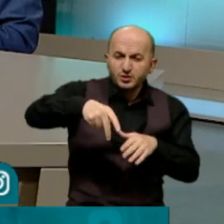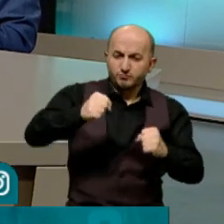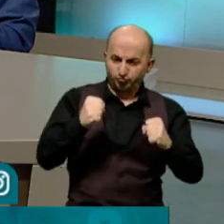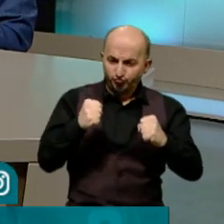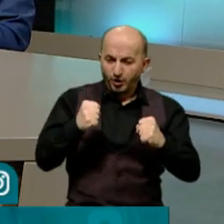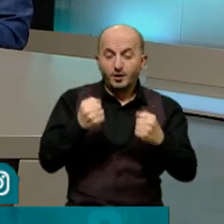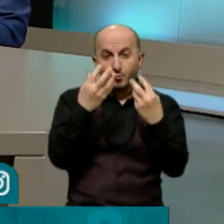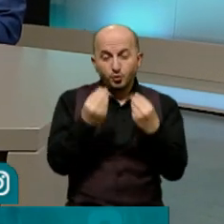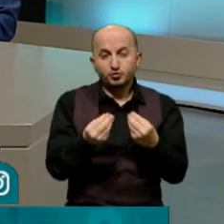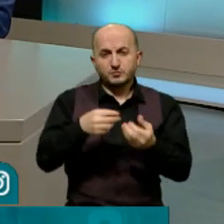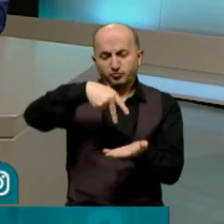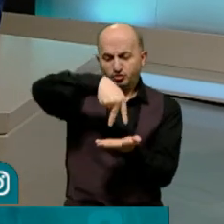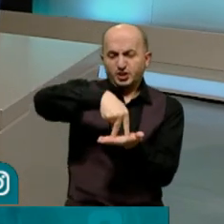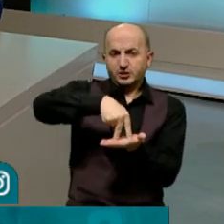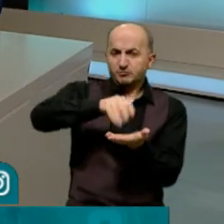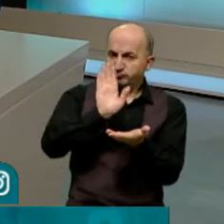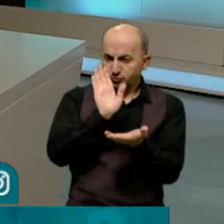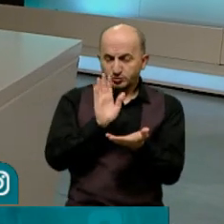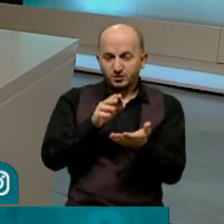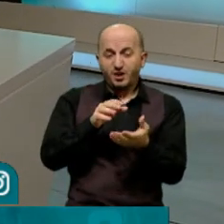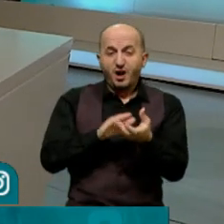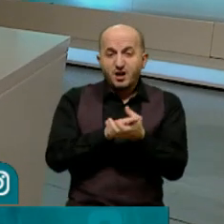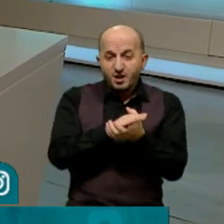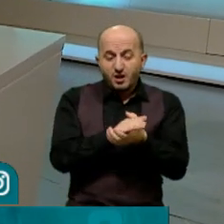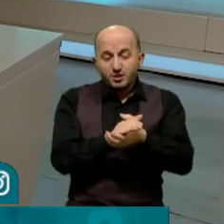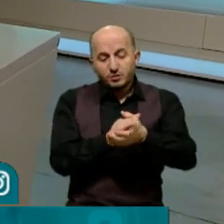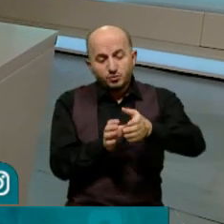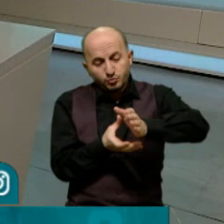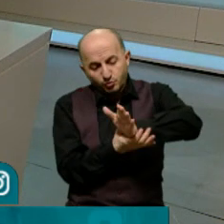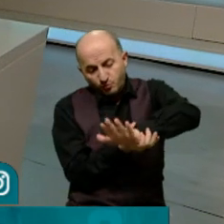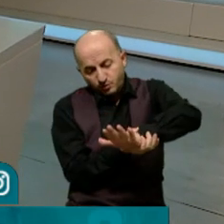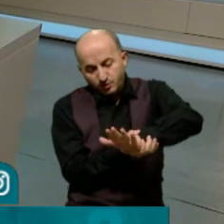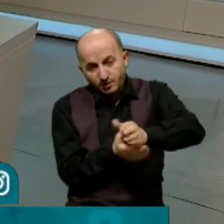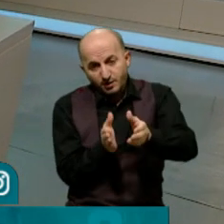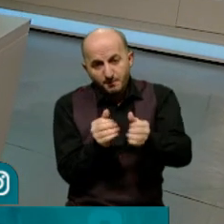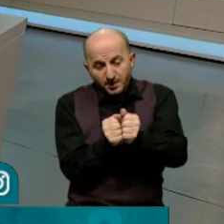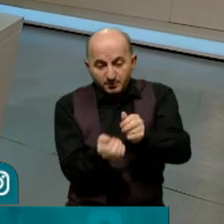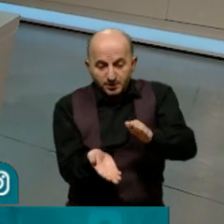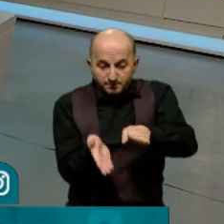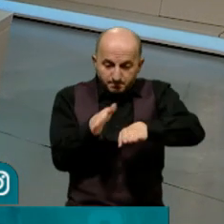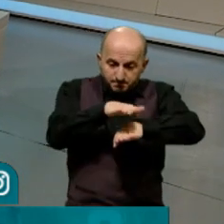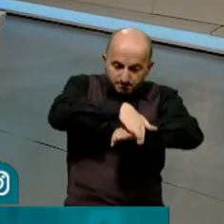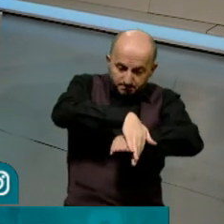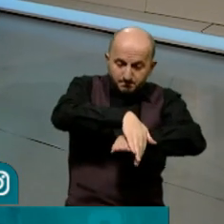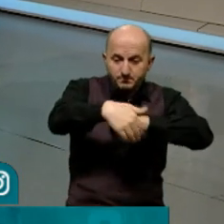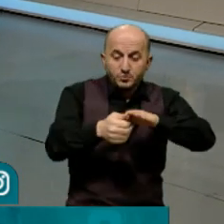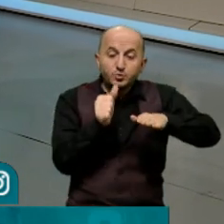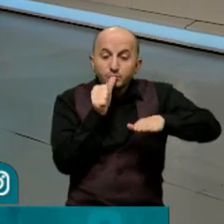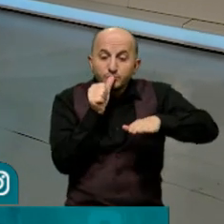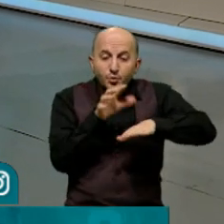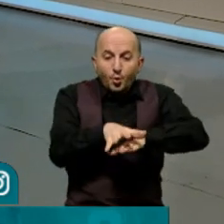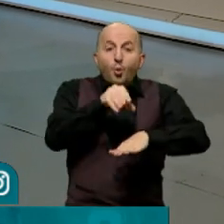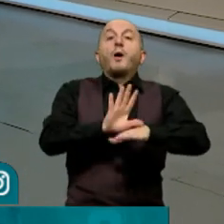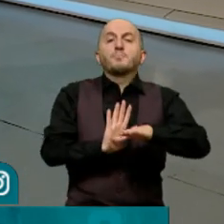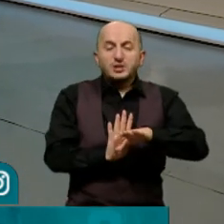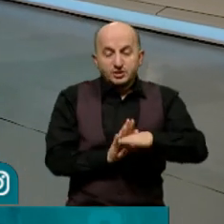olacak. Dik duracak, ayağı topuklarıyla beraber kavrayacak, efendim suyu hemen geçirmeyecek